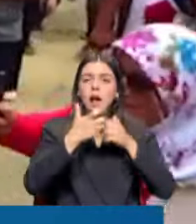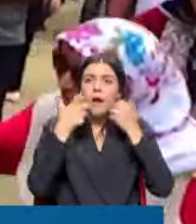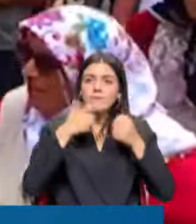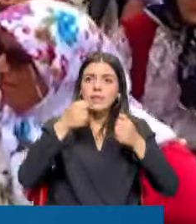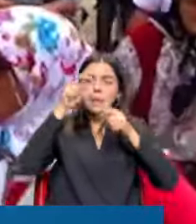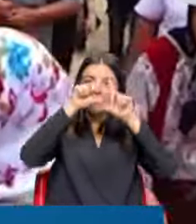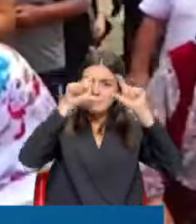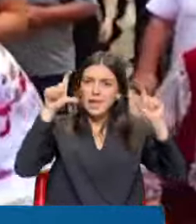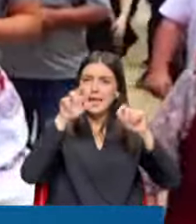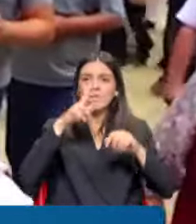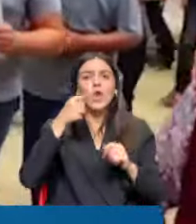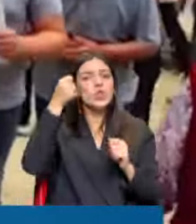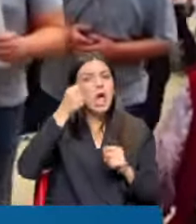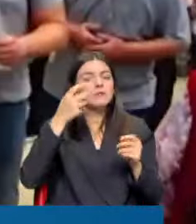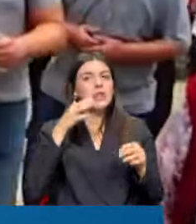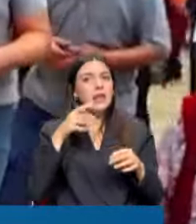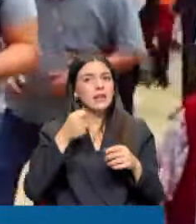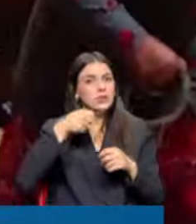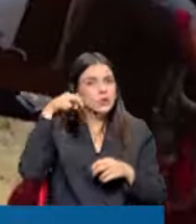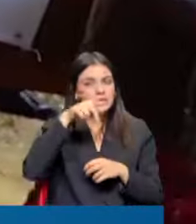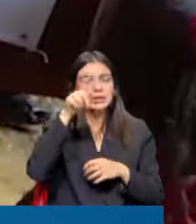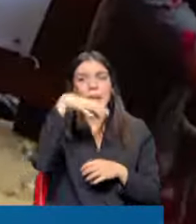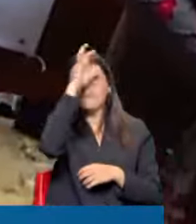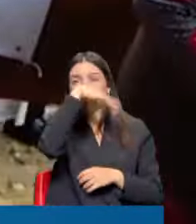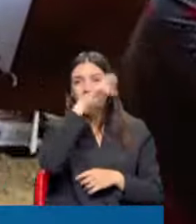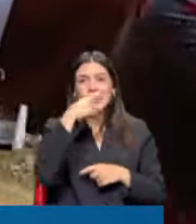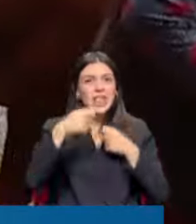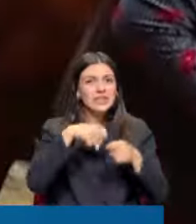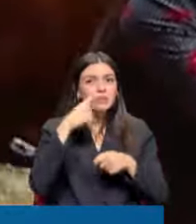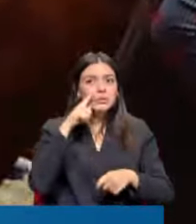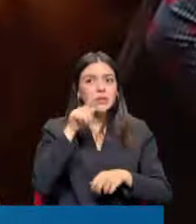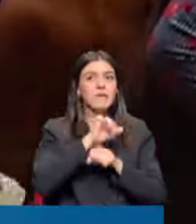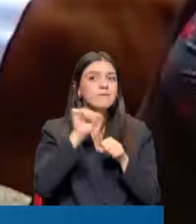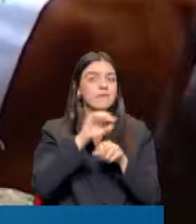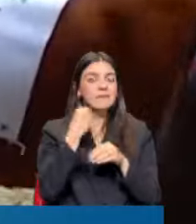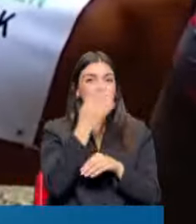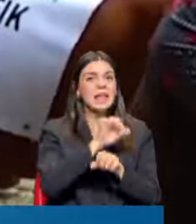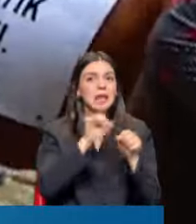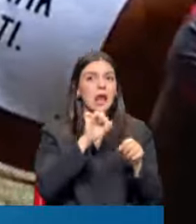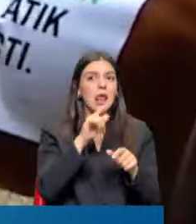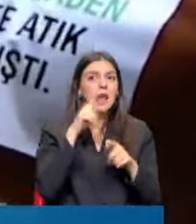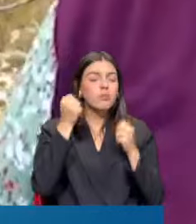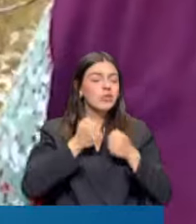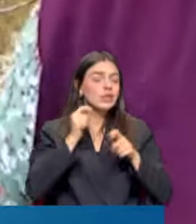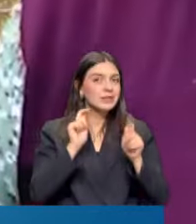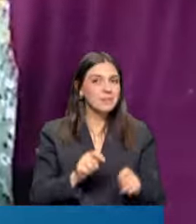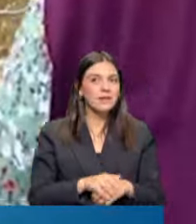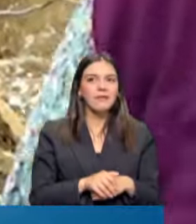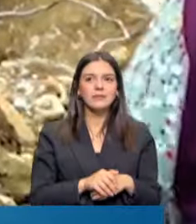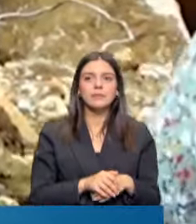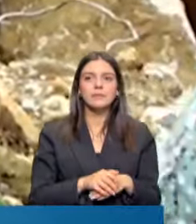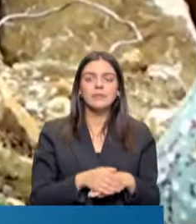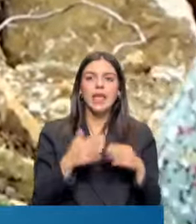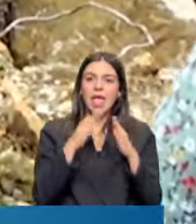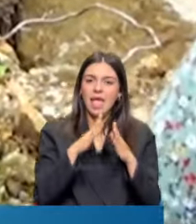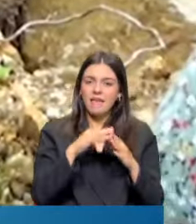pankartlar, dövizler taşıdı. Maden işletmesinin yarattığı tahribatı Ankara protesto etti. Bize baksın Ankara bize. Yerlerimizin